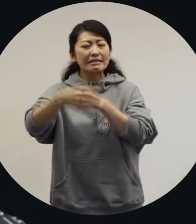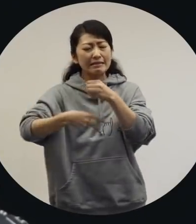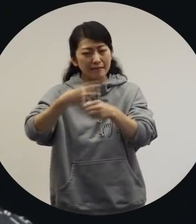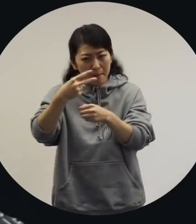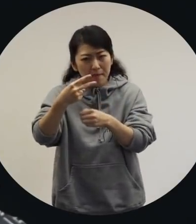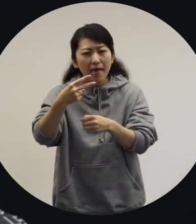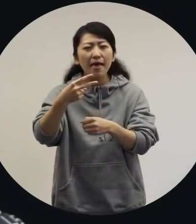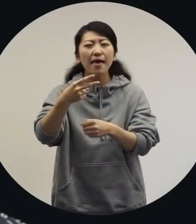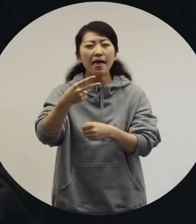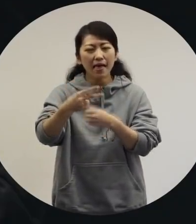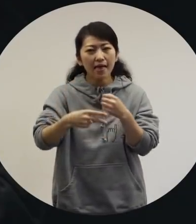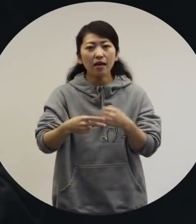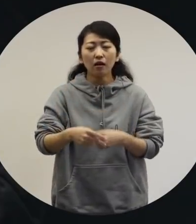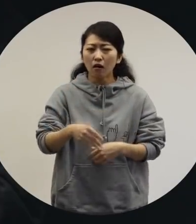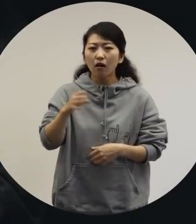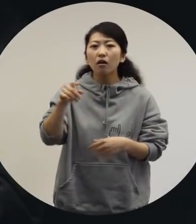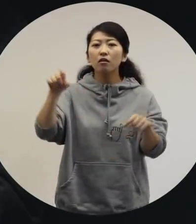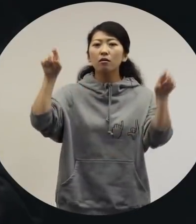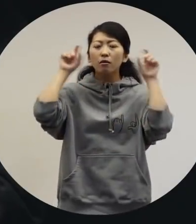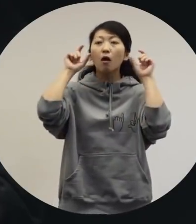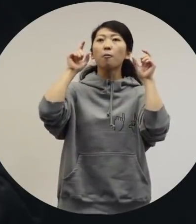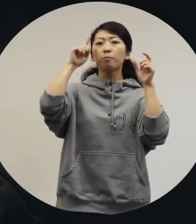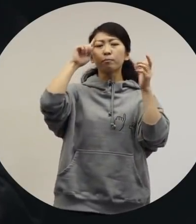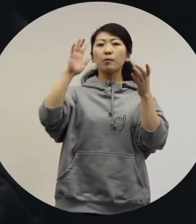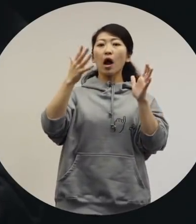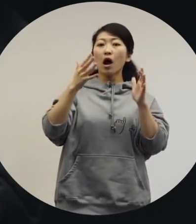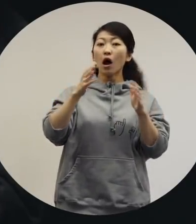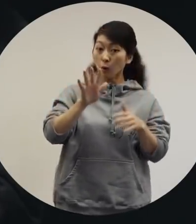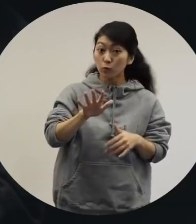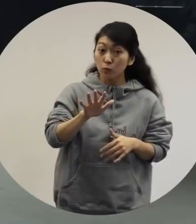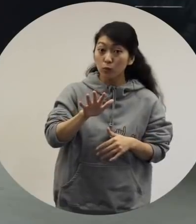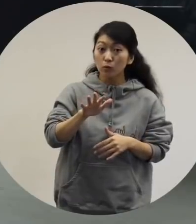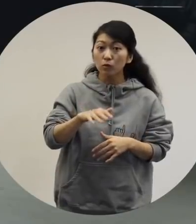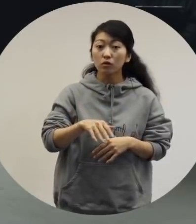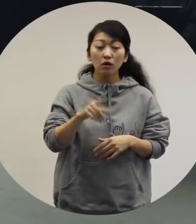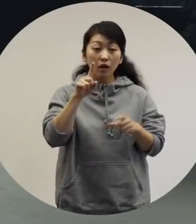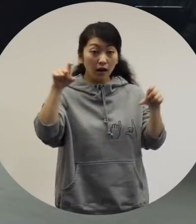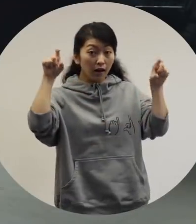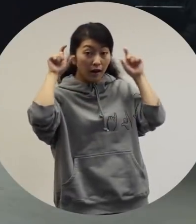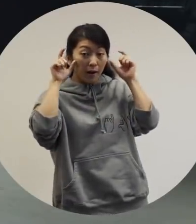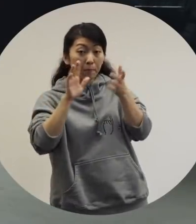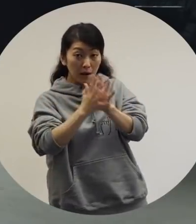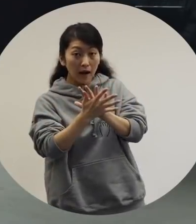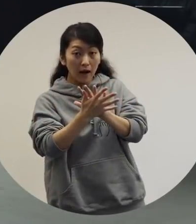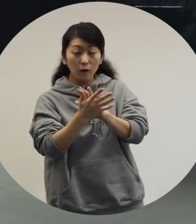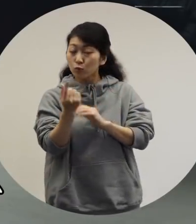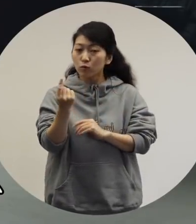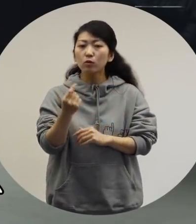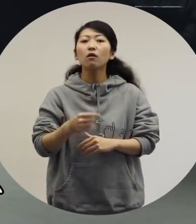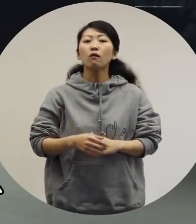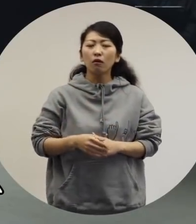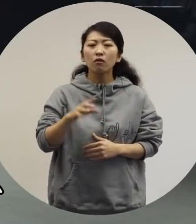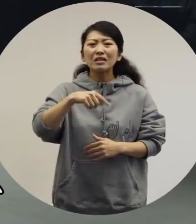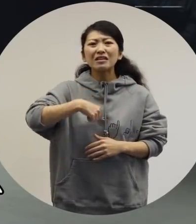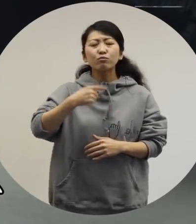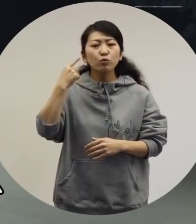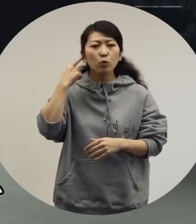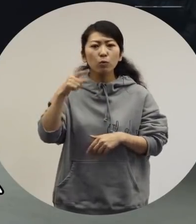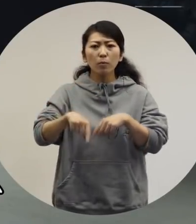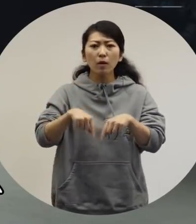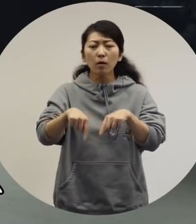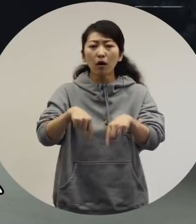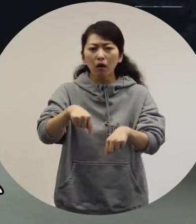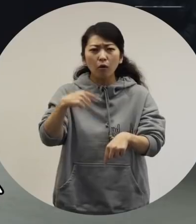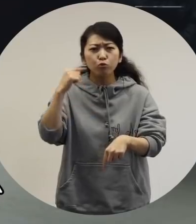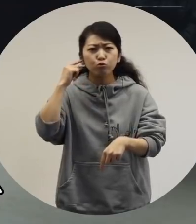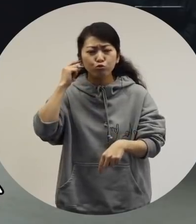年目ぐらいになります。 なんか世界の認識が変わったとかありますか？ あ、つけたことで、 はい、 自分が立ててる物